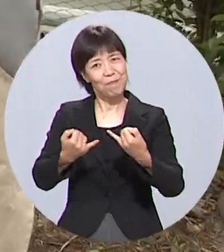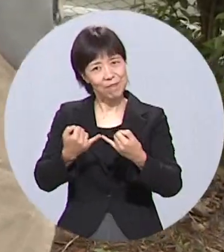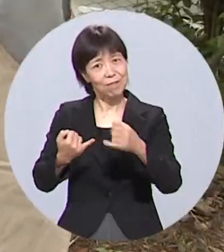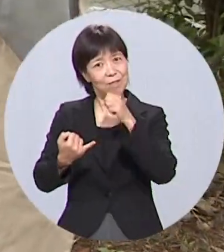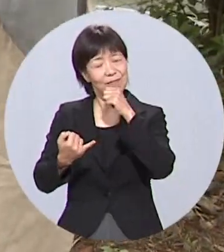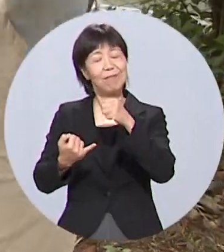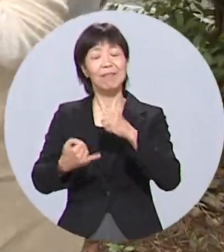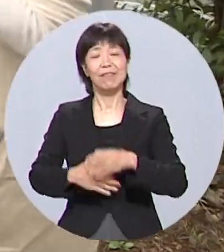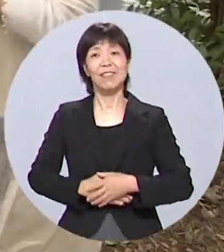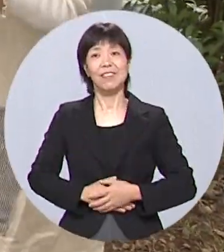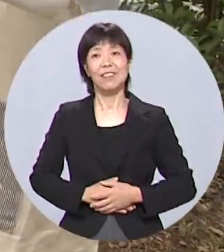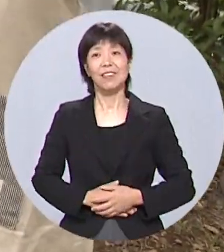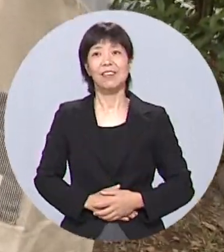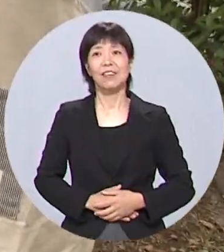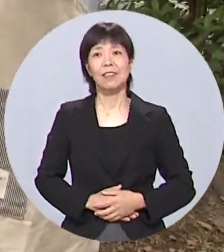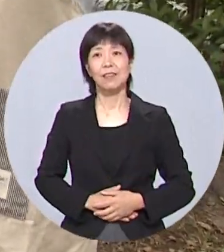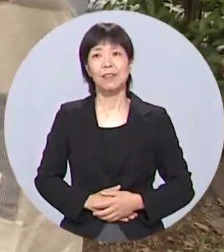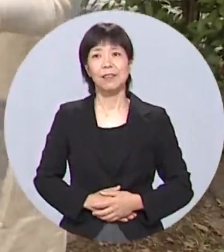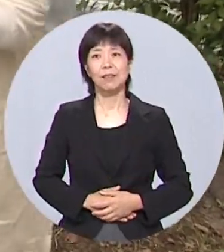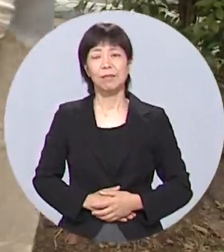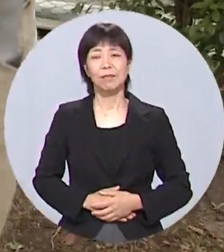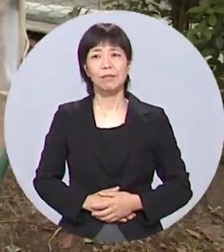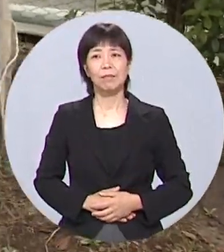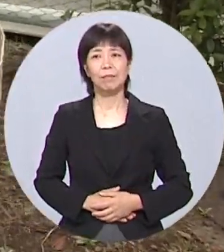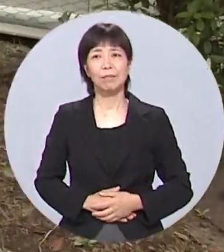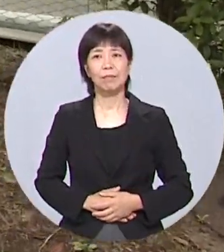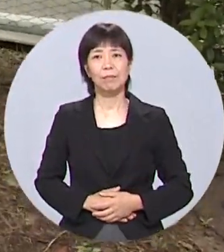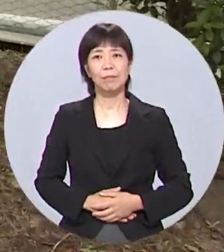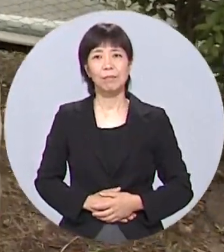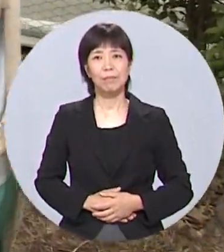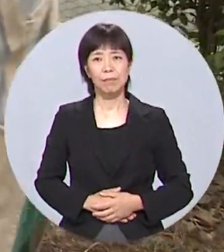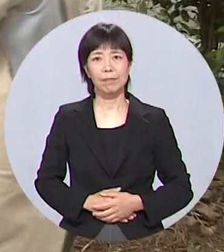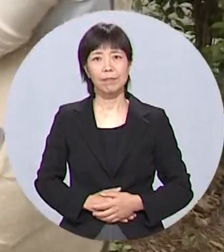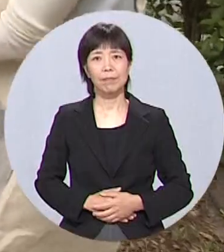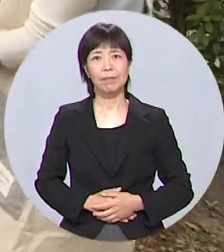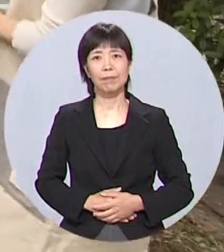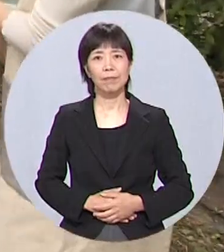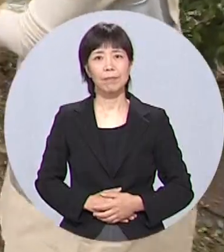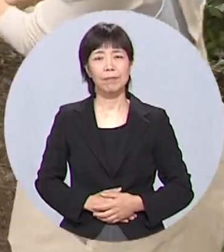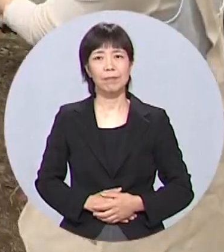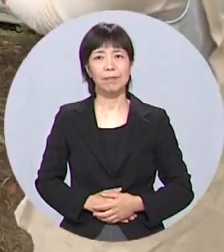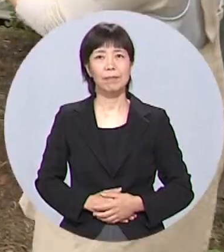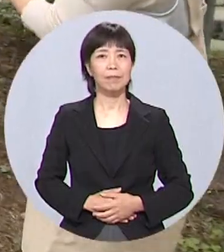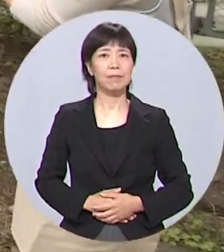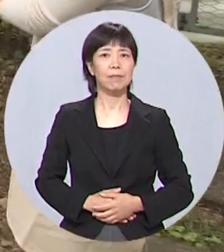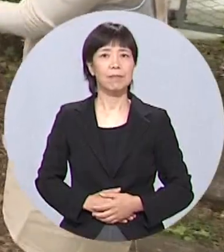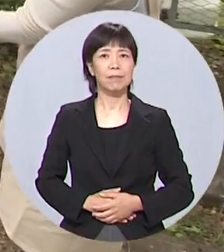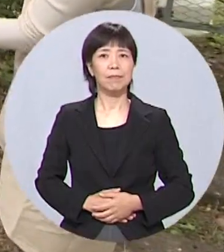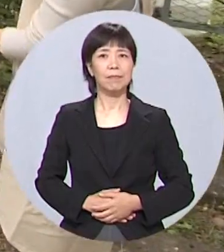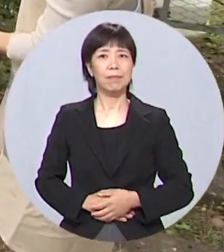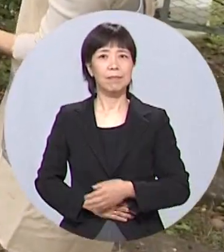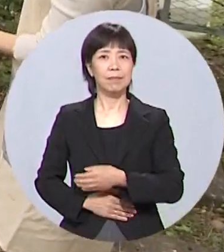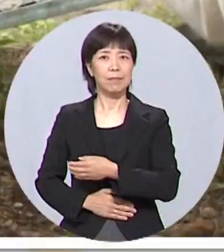ね、はい、はい、でこれを すごい、 はい、広げて、はい、 おお、こんな感じで、 そうですね。